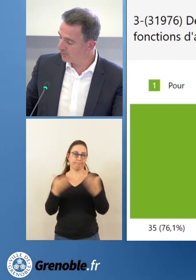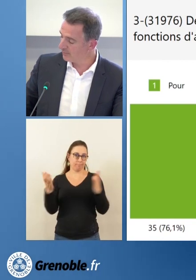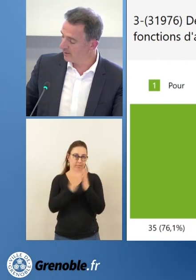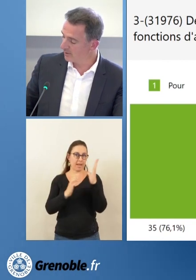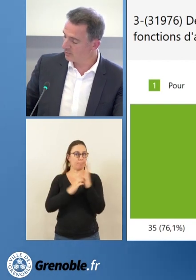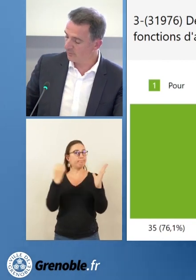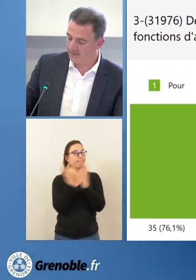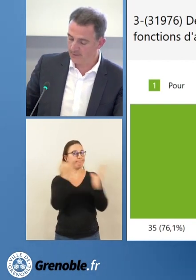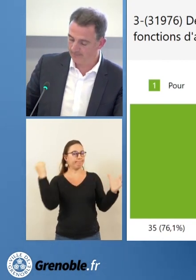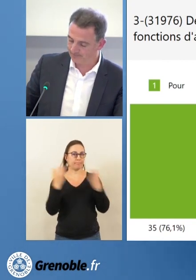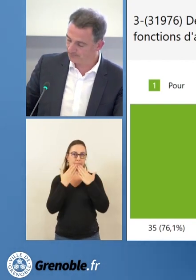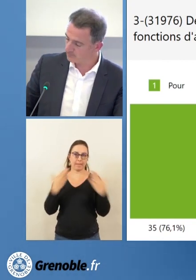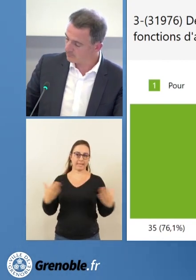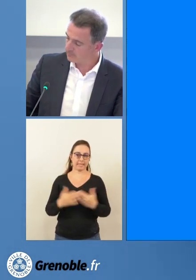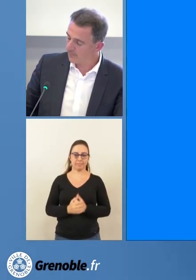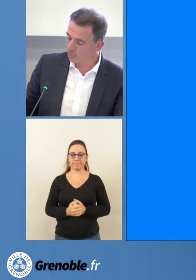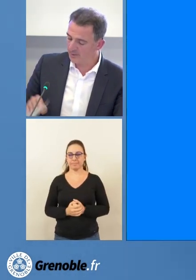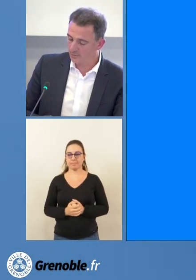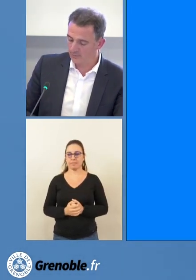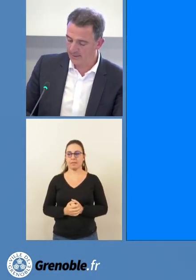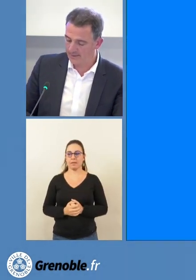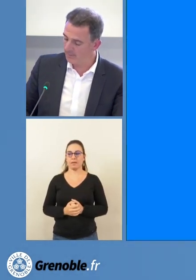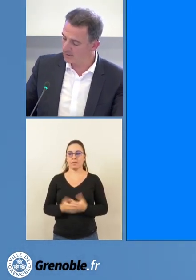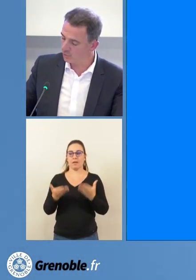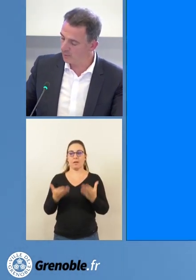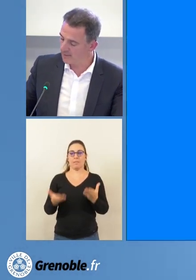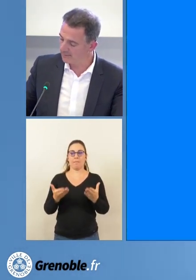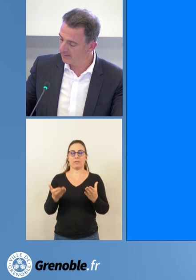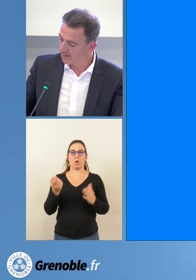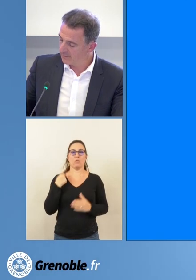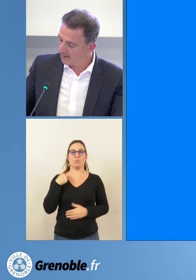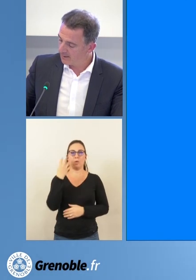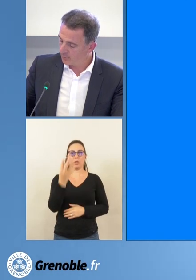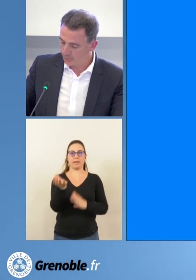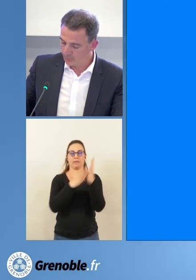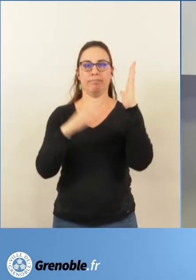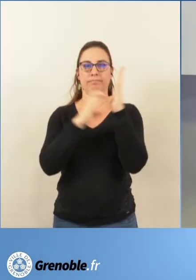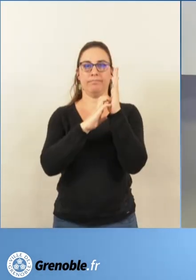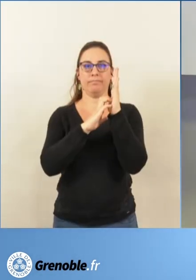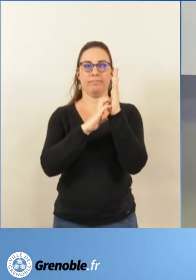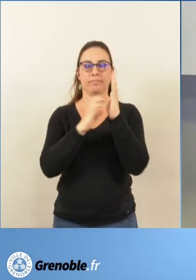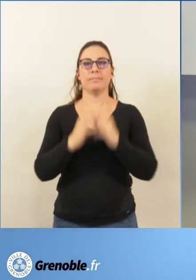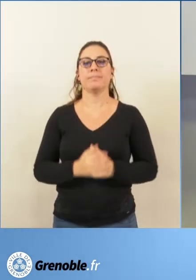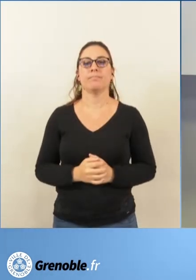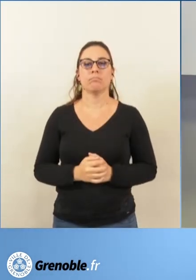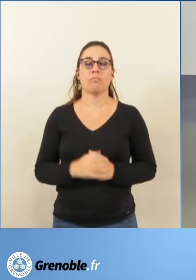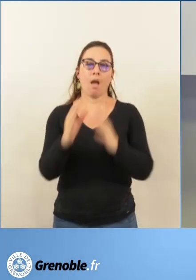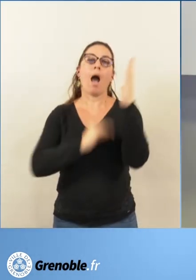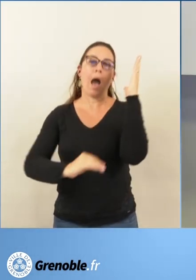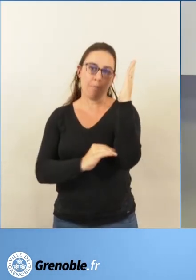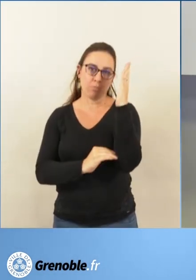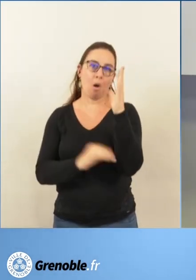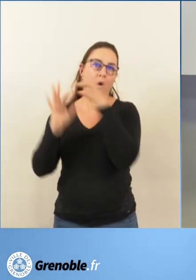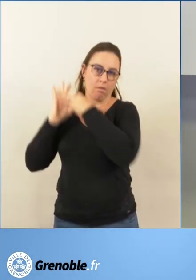donc adoptée je vous remercie nous passons à des libérations numéro 4 elle porte donc là aussi il y a un amendement que